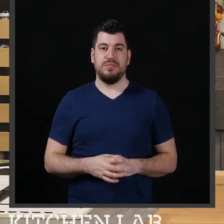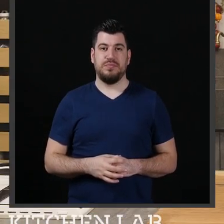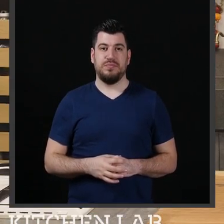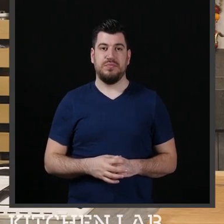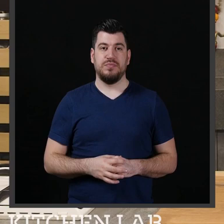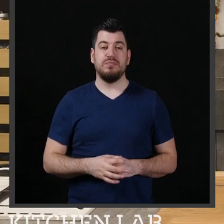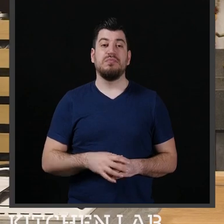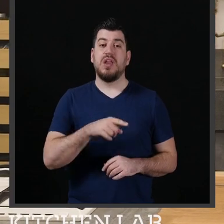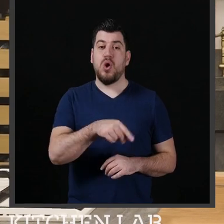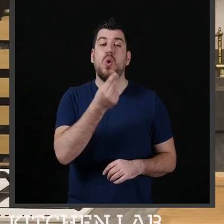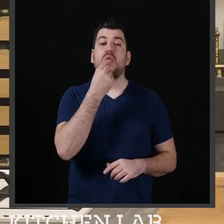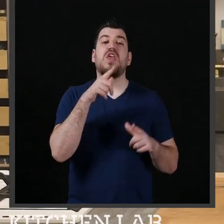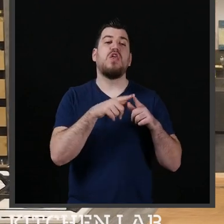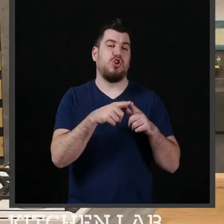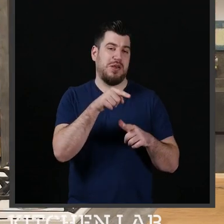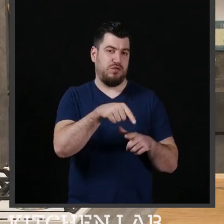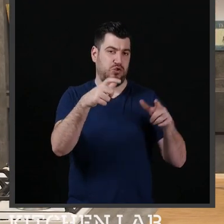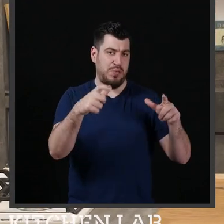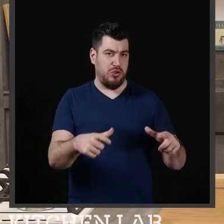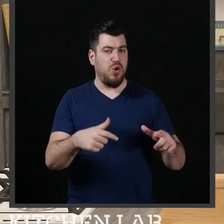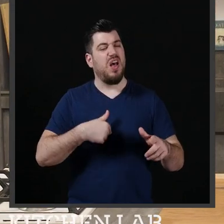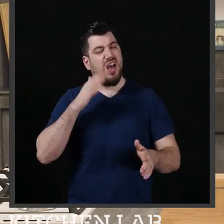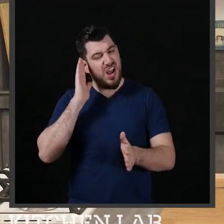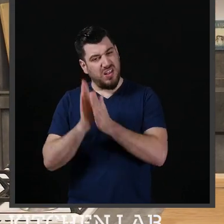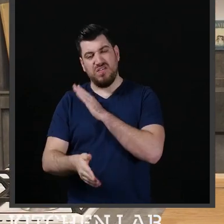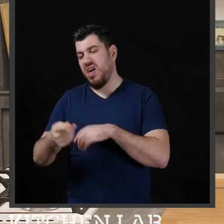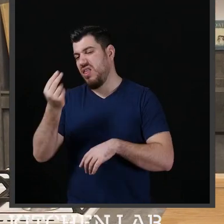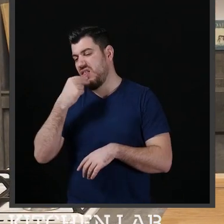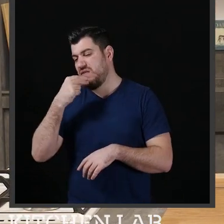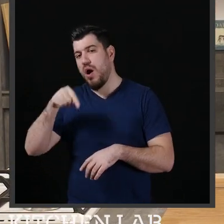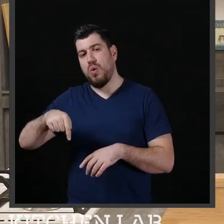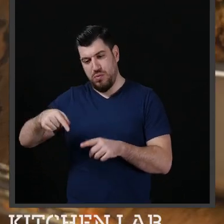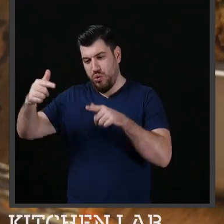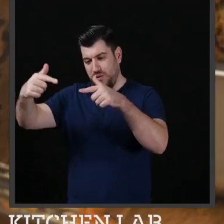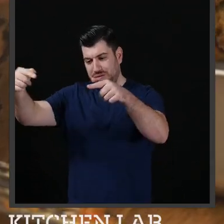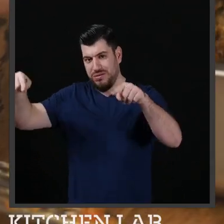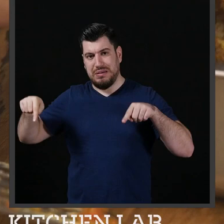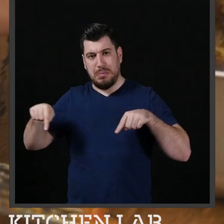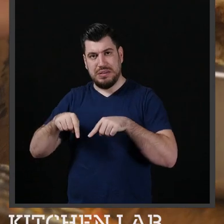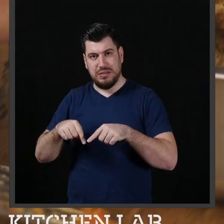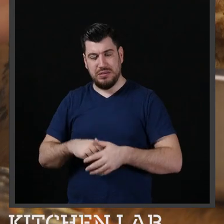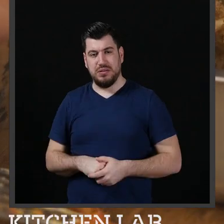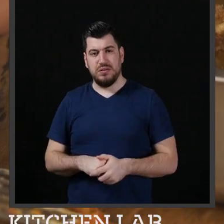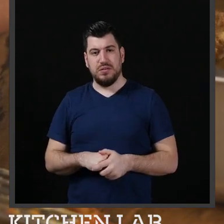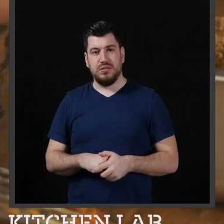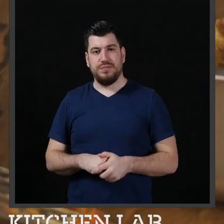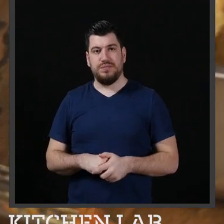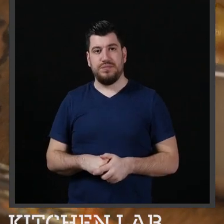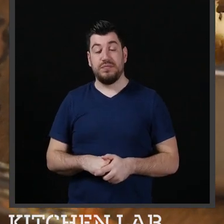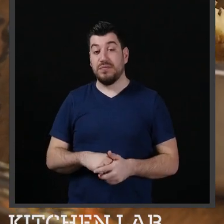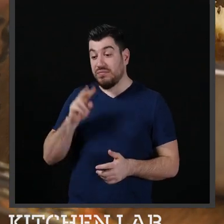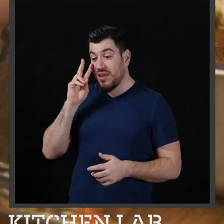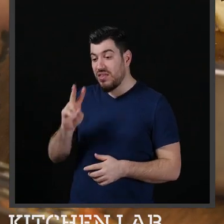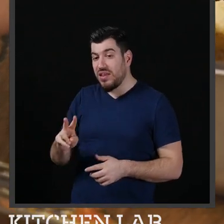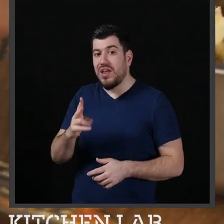Τώρα δεν θα δοκιμάσω από το πιάτο, θα δοκιμάσω κατευθείαν μέσα από το ψί για να μην χαλάσει το πιάτο. Και κοιτάξτε εδώ πόσο